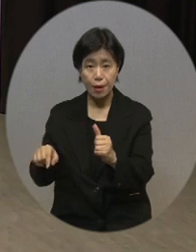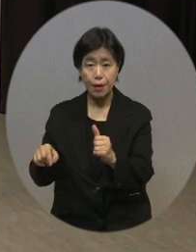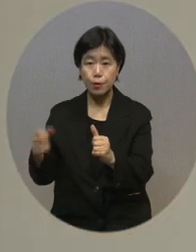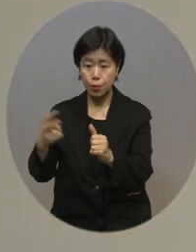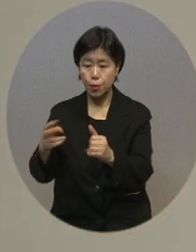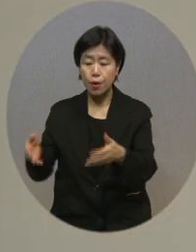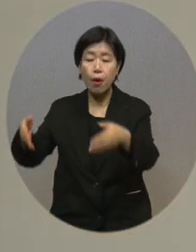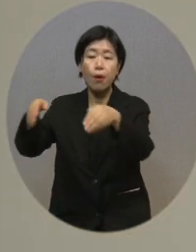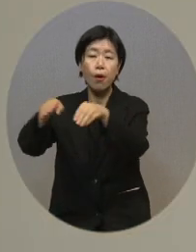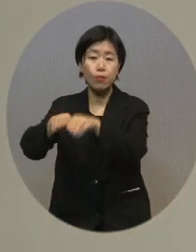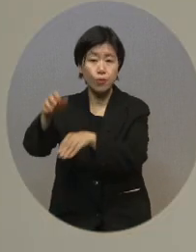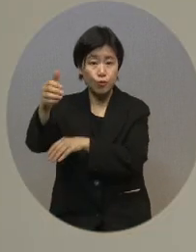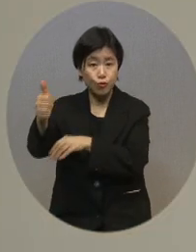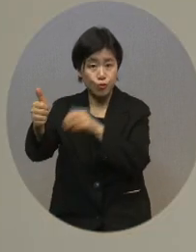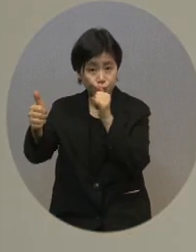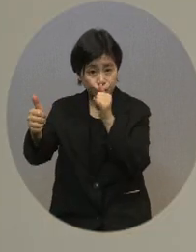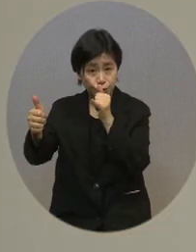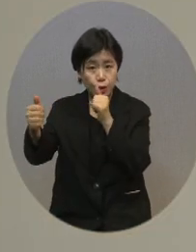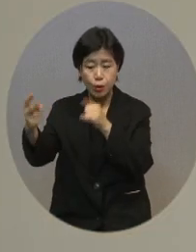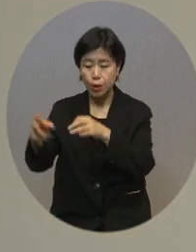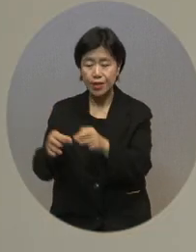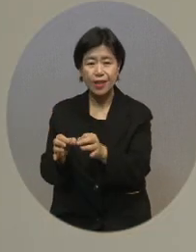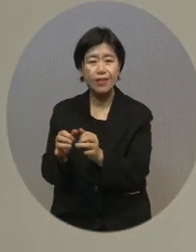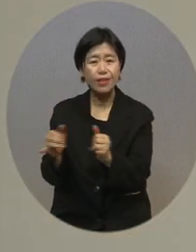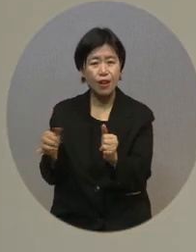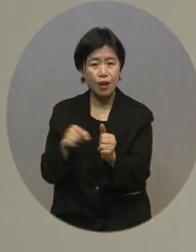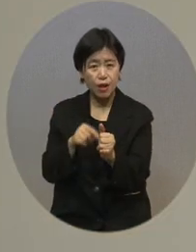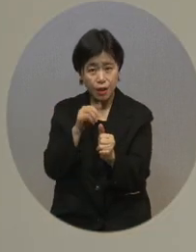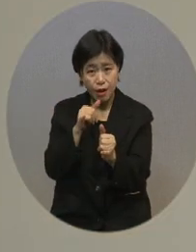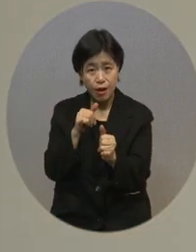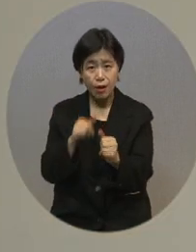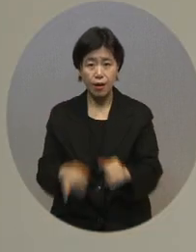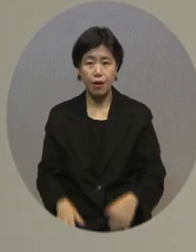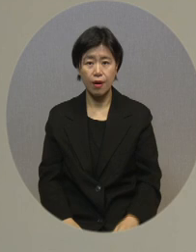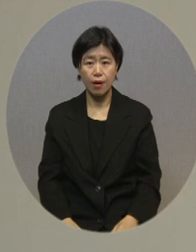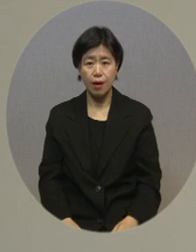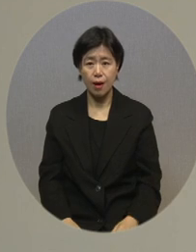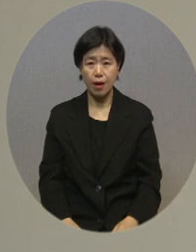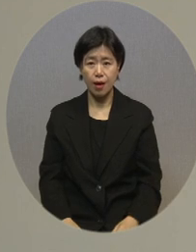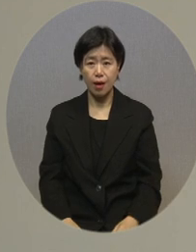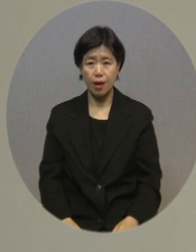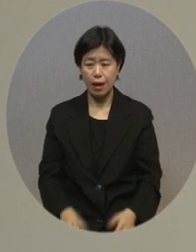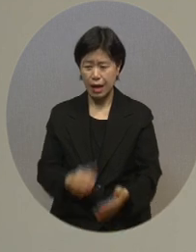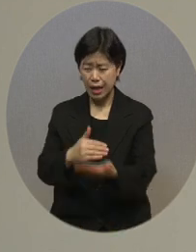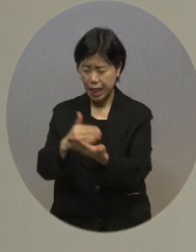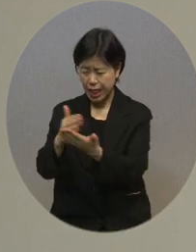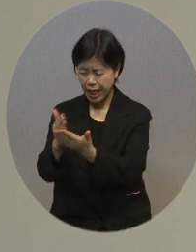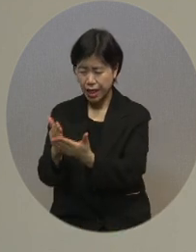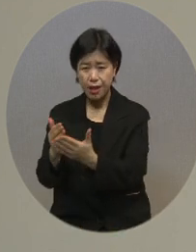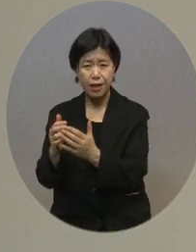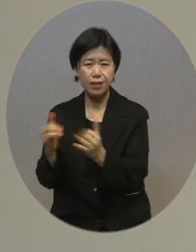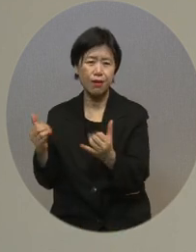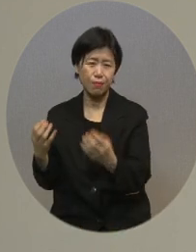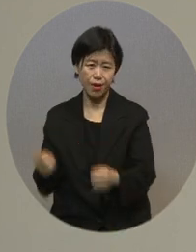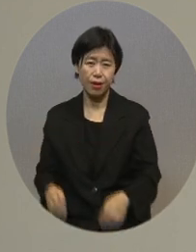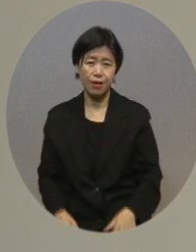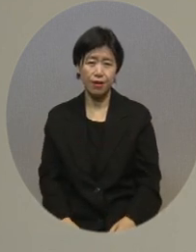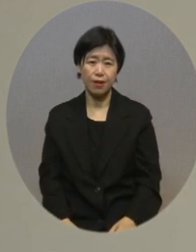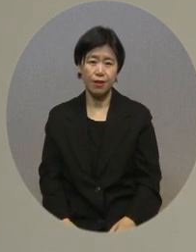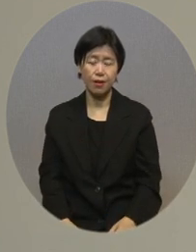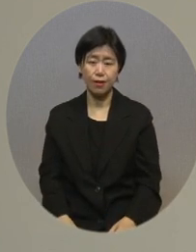것이고 또 장사하시는 또 상인들이 있을 거고 다양한 또 분들이 계시거든요.